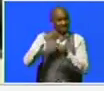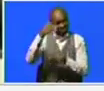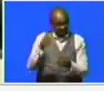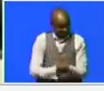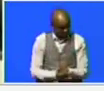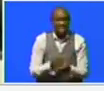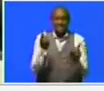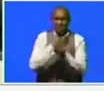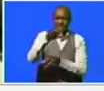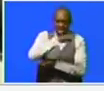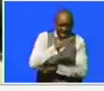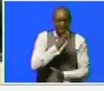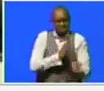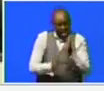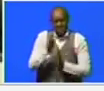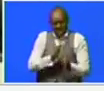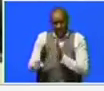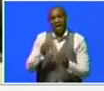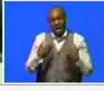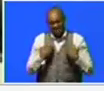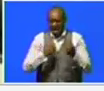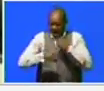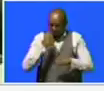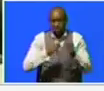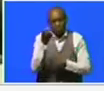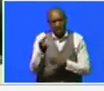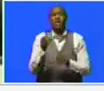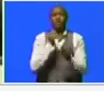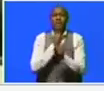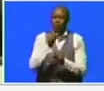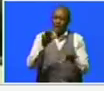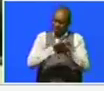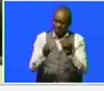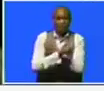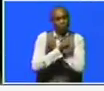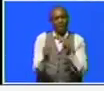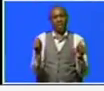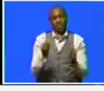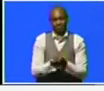sehemu imekuwa mbioni kwenye mikakati ya mwisho kuhakikisha zoezi haliendi segemnege.